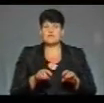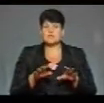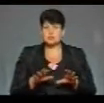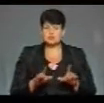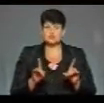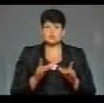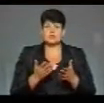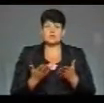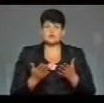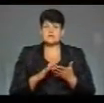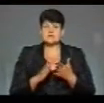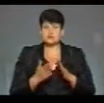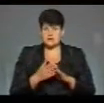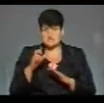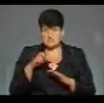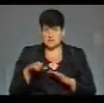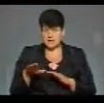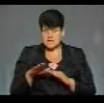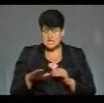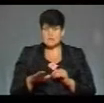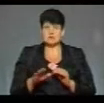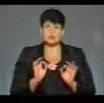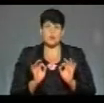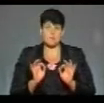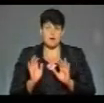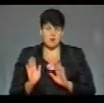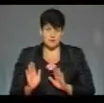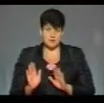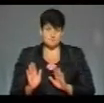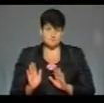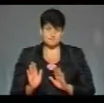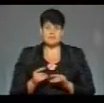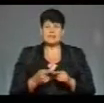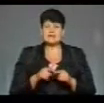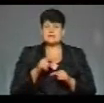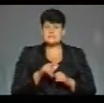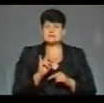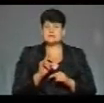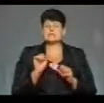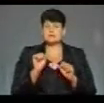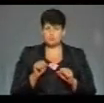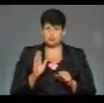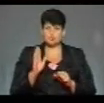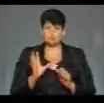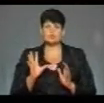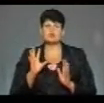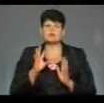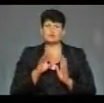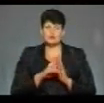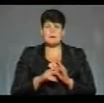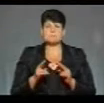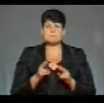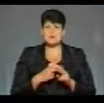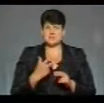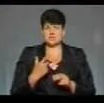якщо ситуація в країні епідеміологічна нормальна, ця дитина може бути зарахована без